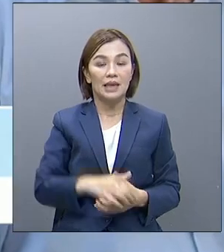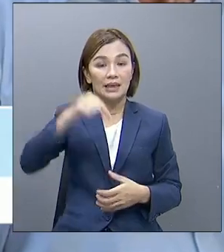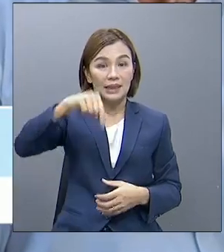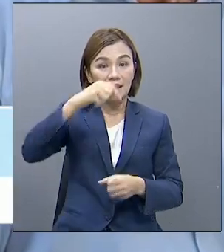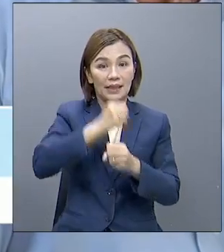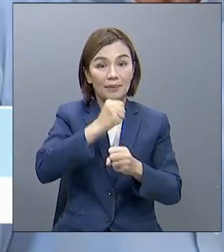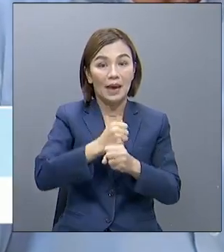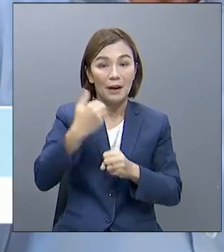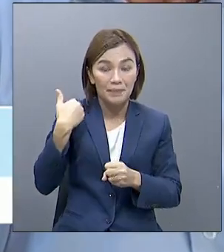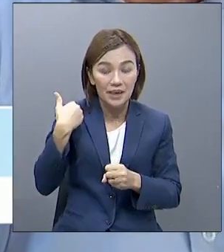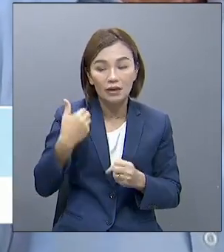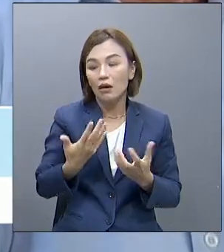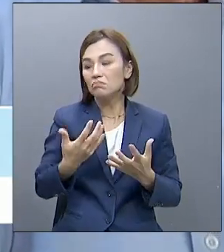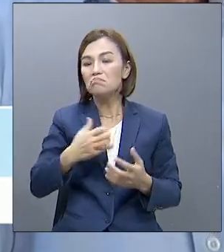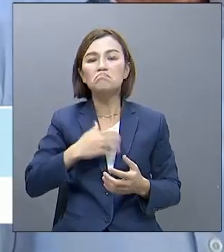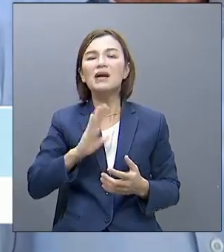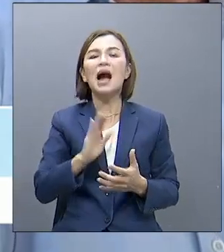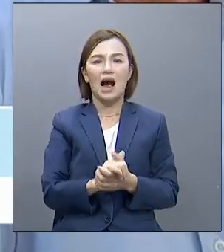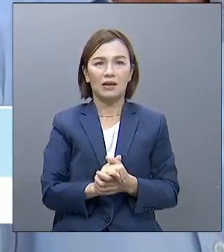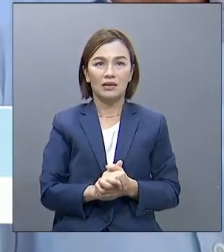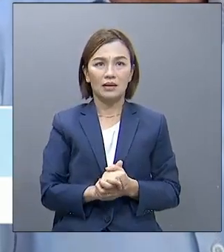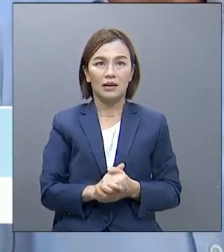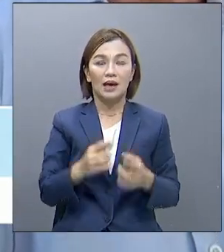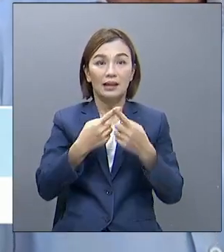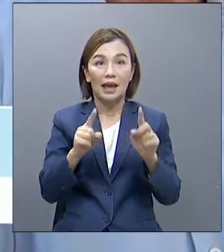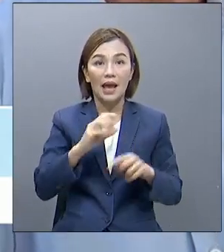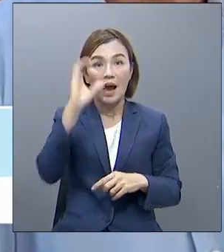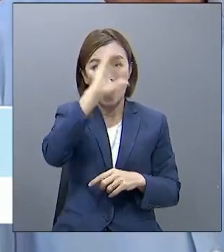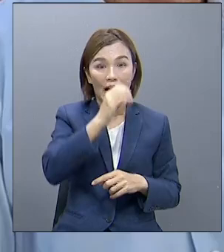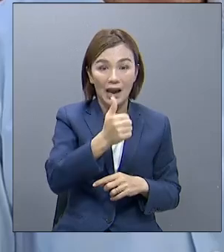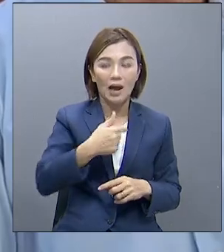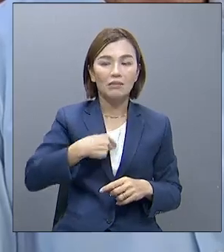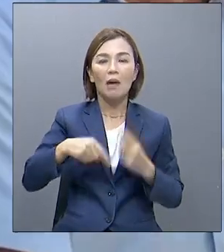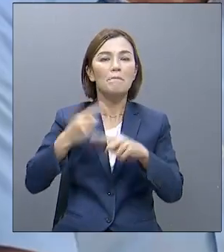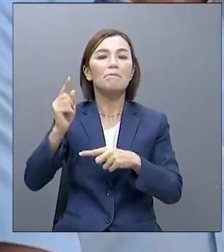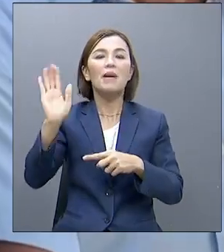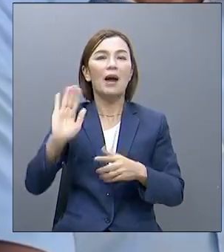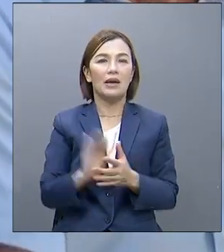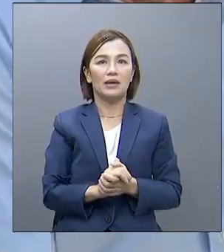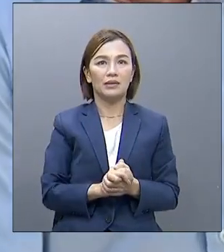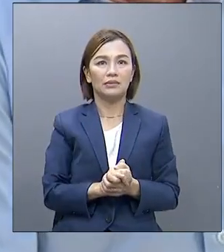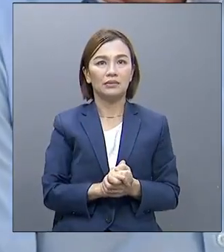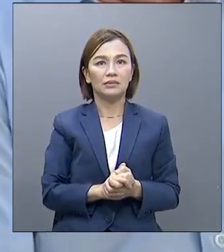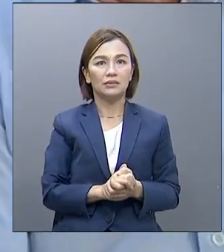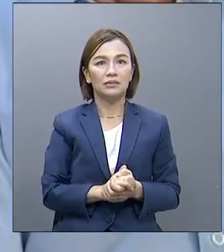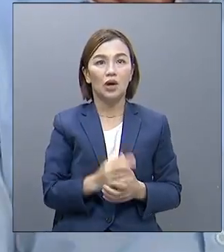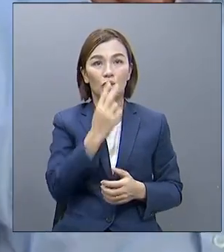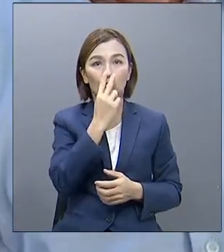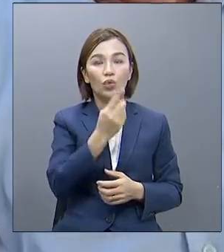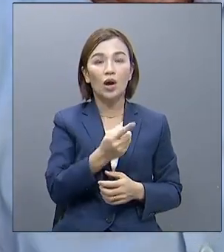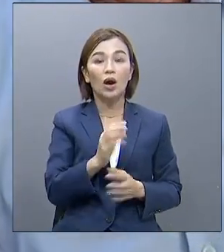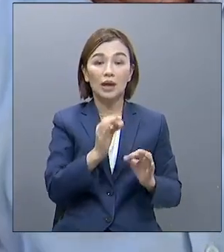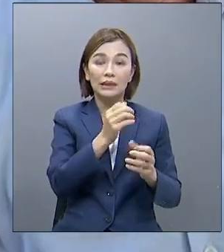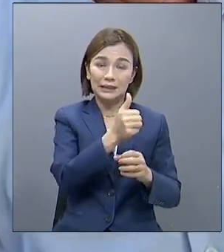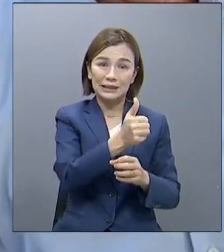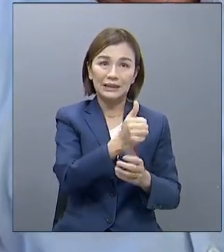ไปไกลบ้านไกลเมืองของเราแต่ถ้าเราสามารถหาได้ก็ไม่ไปครับก็ดีนะครับเพราะว่าคนบางคน